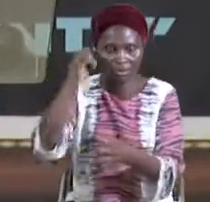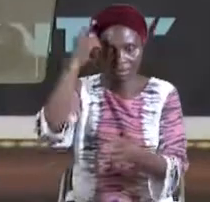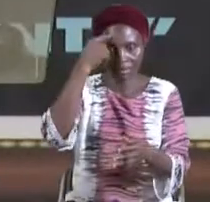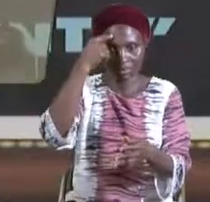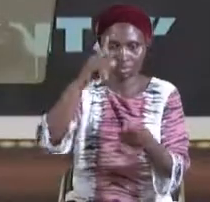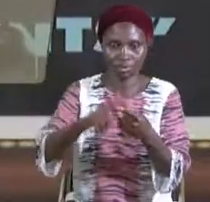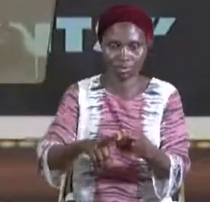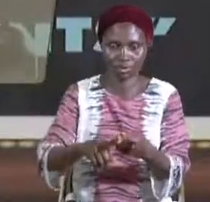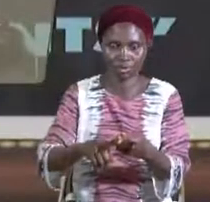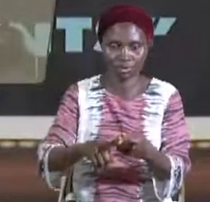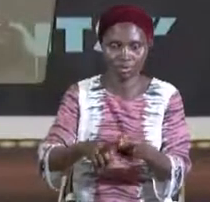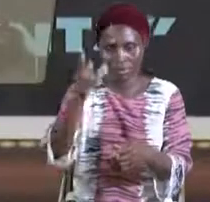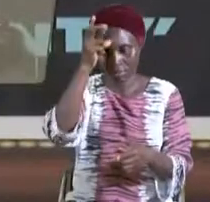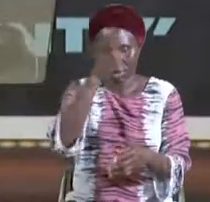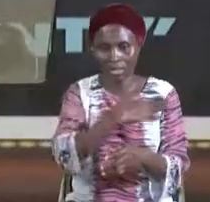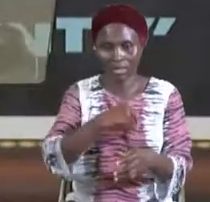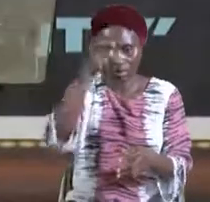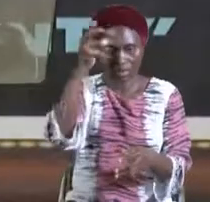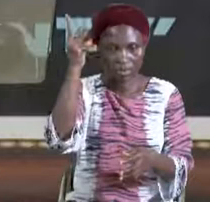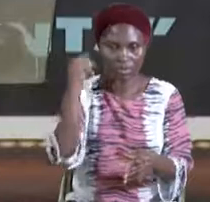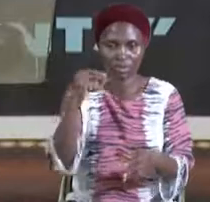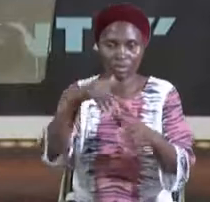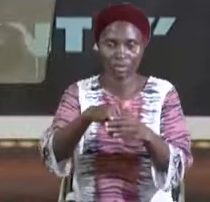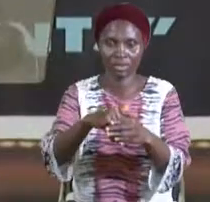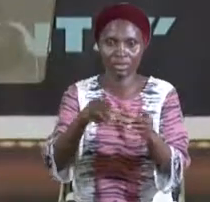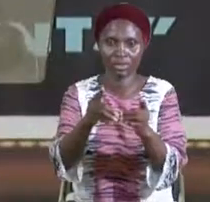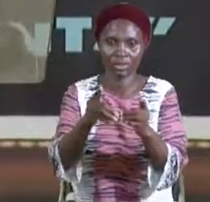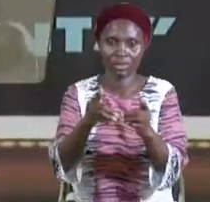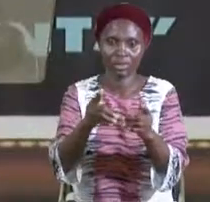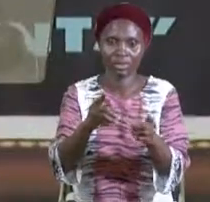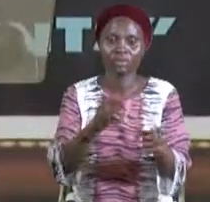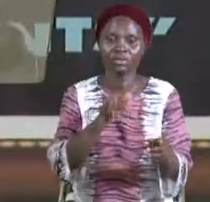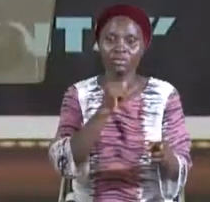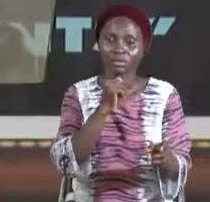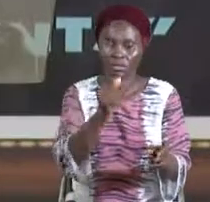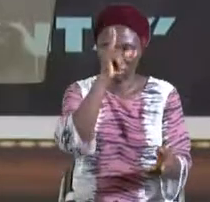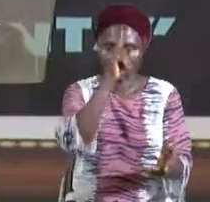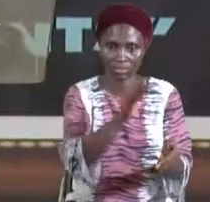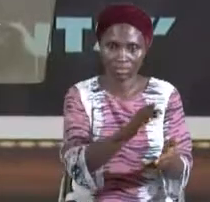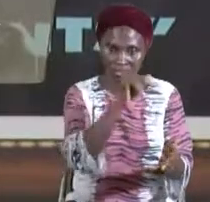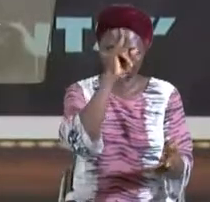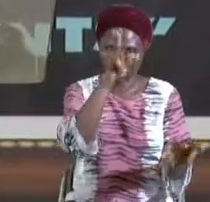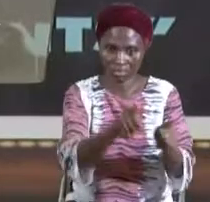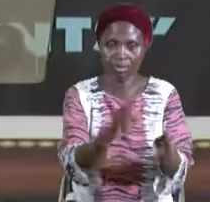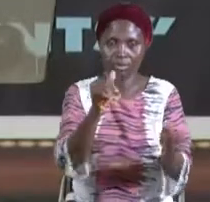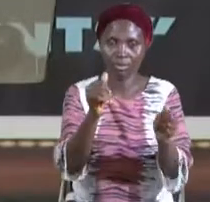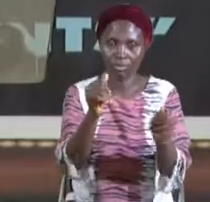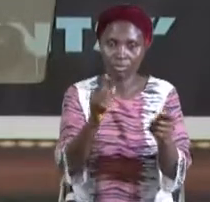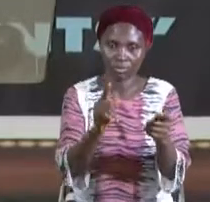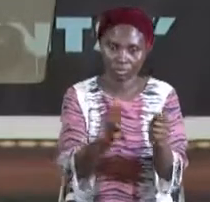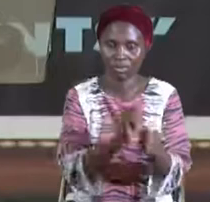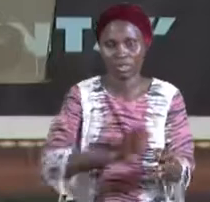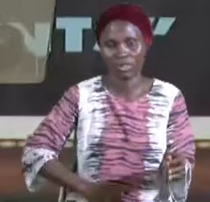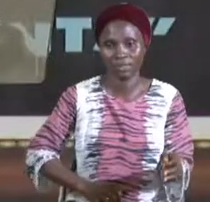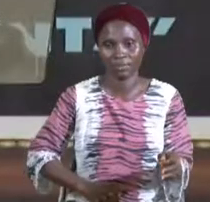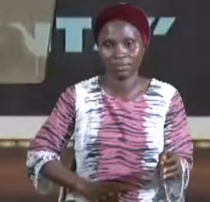Et Satan était en désaccord avec Christ. Et Pierre, qui avait confessé que Jésus-Christ